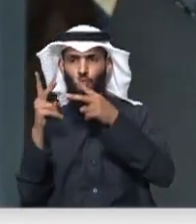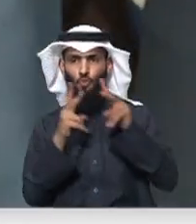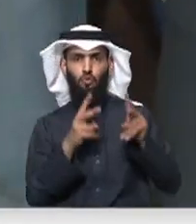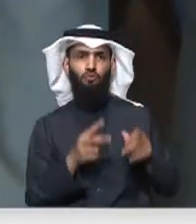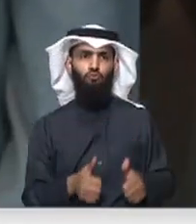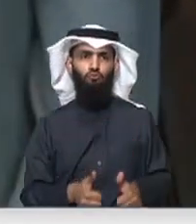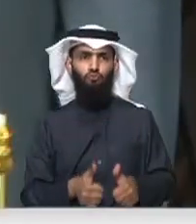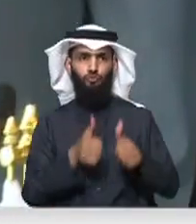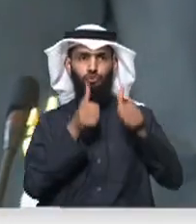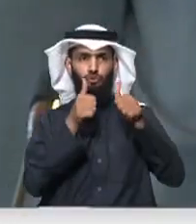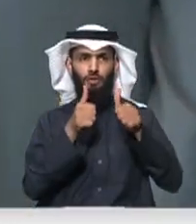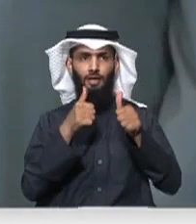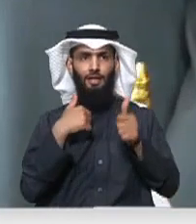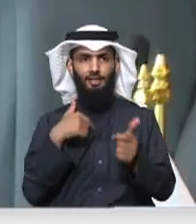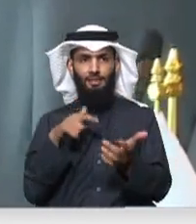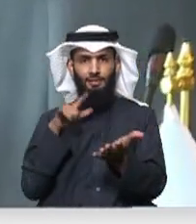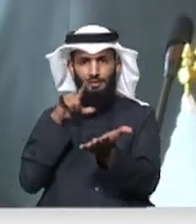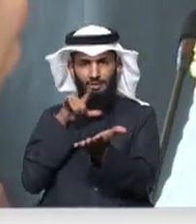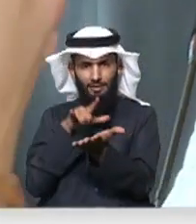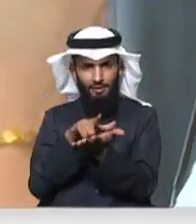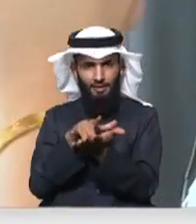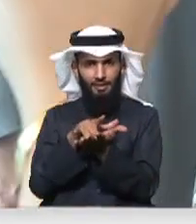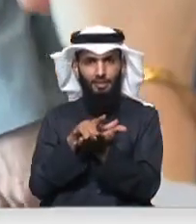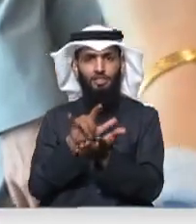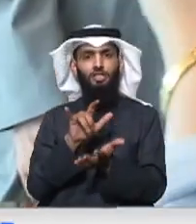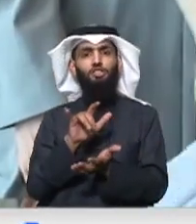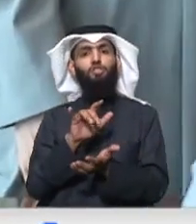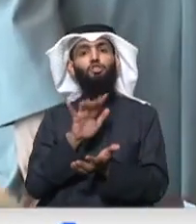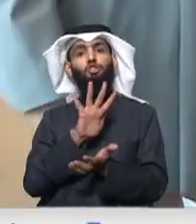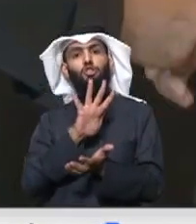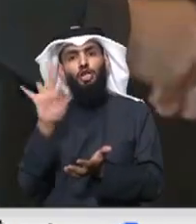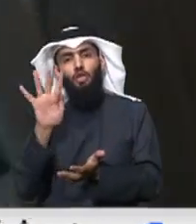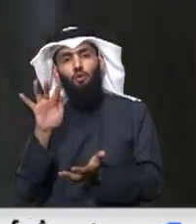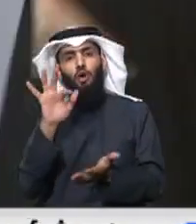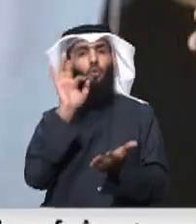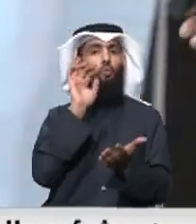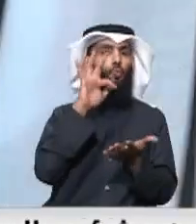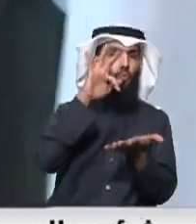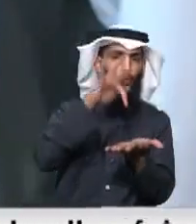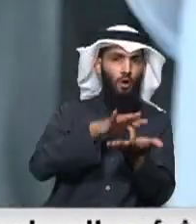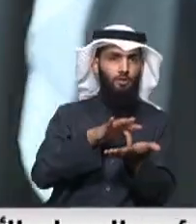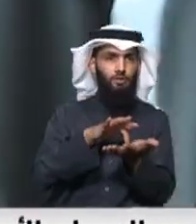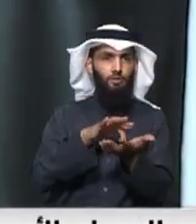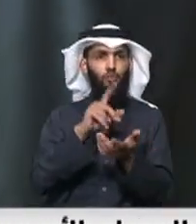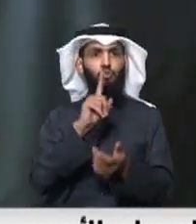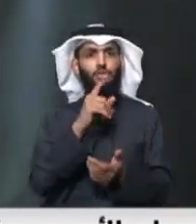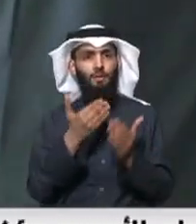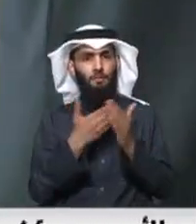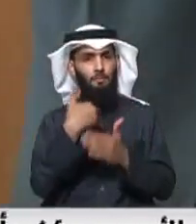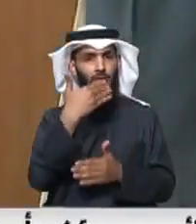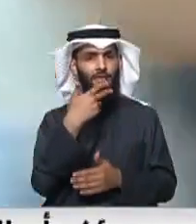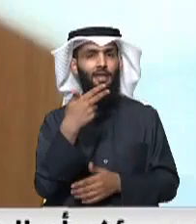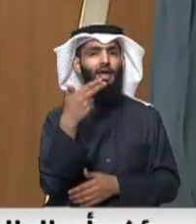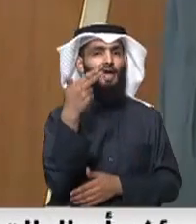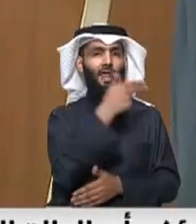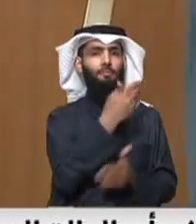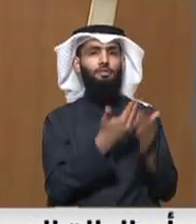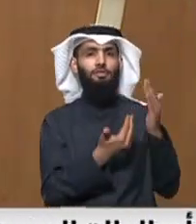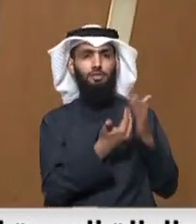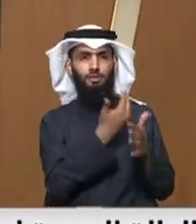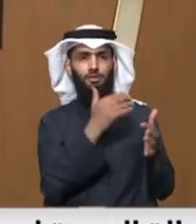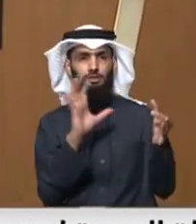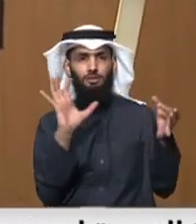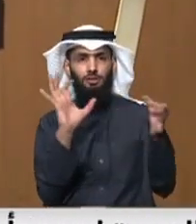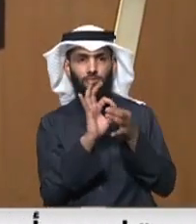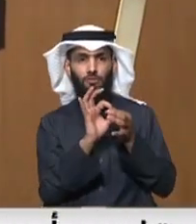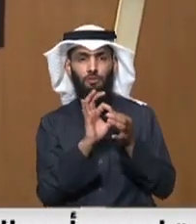يوما للمدرجين الشرقي والأوسط، و270 يوما للمدرج الغربي الجديد، وتشمل